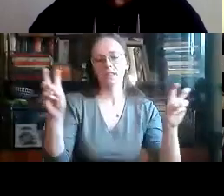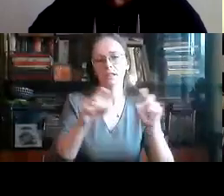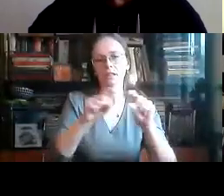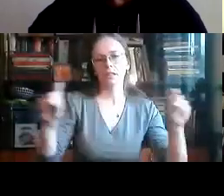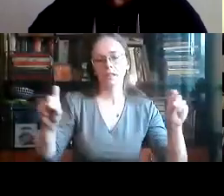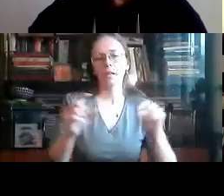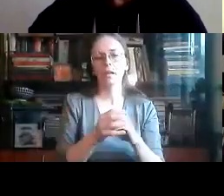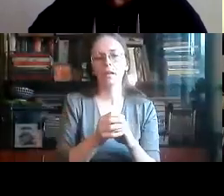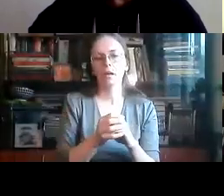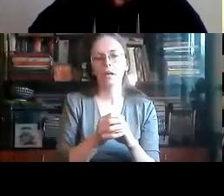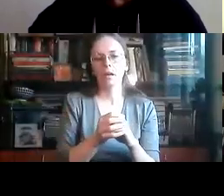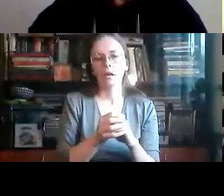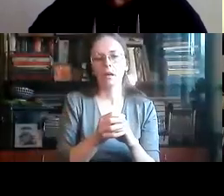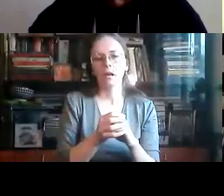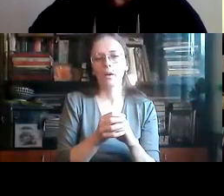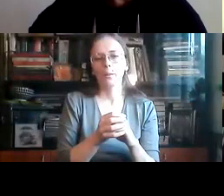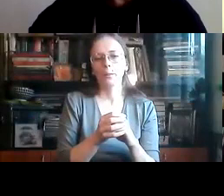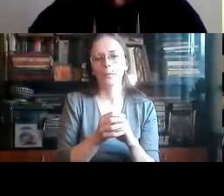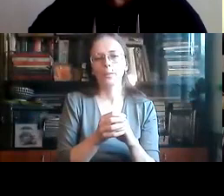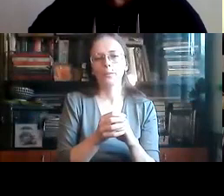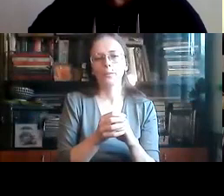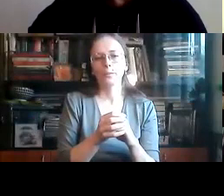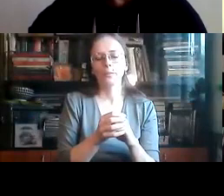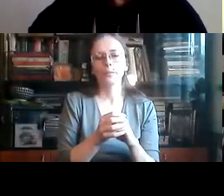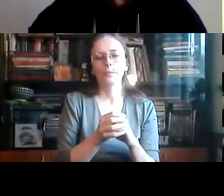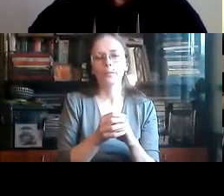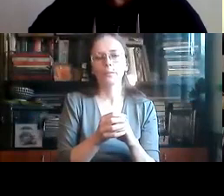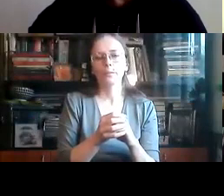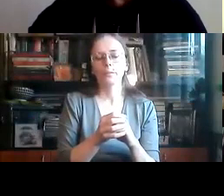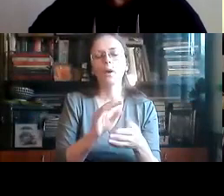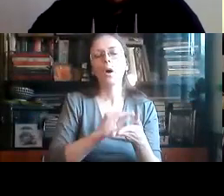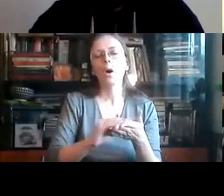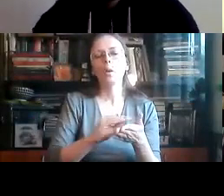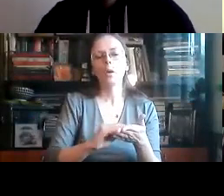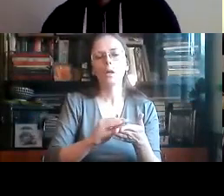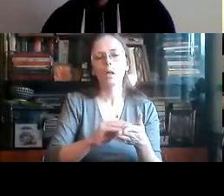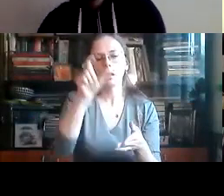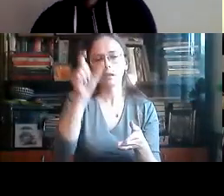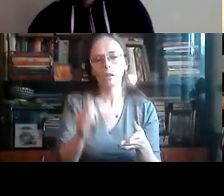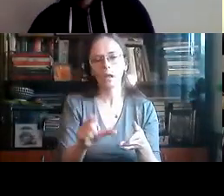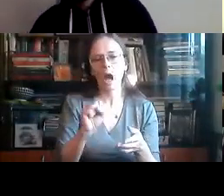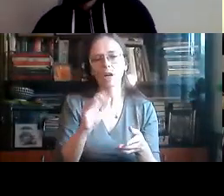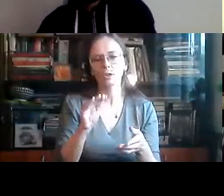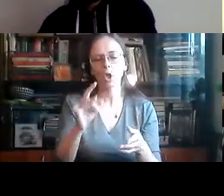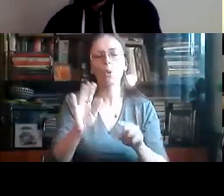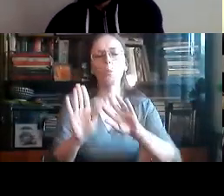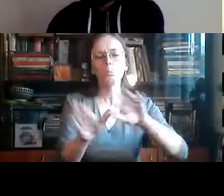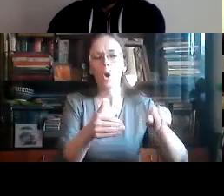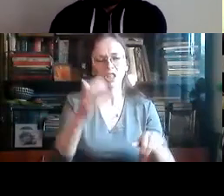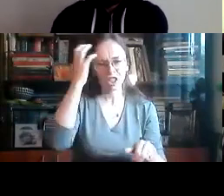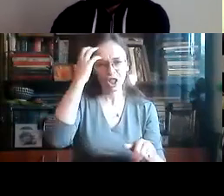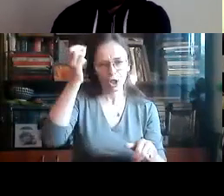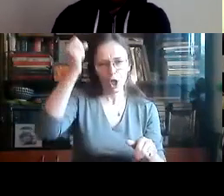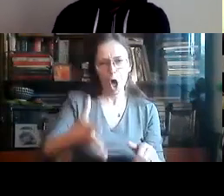может быть, позже вспомню, он писал это после Чернобыльской аварии, что все стали равны, и